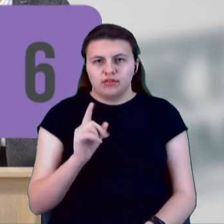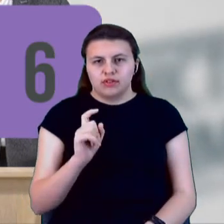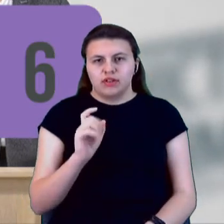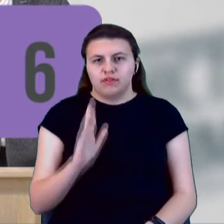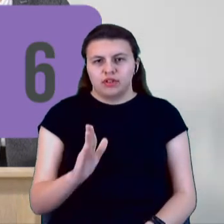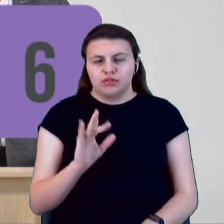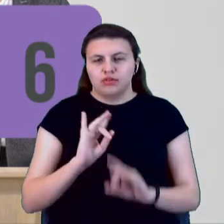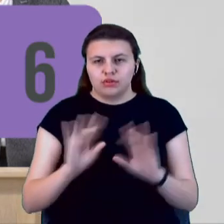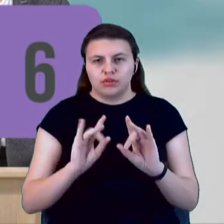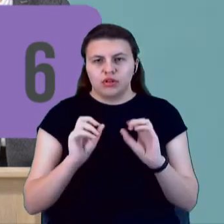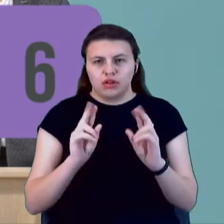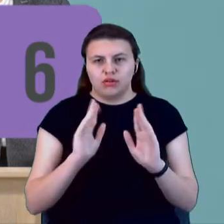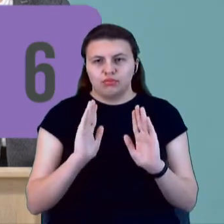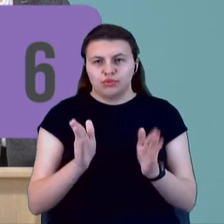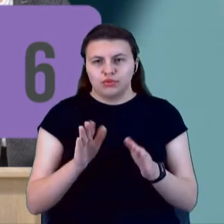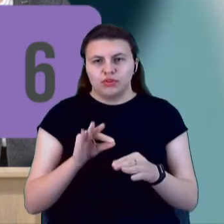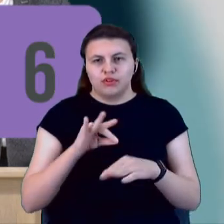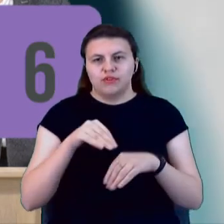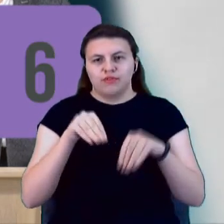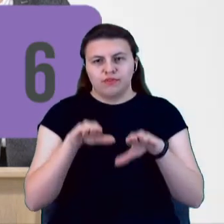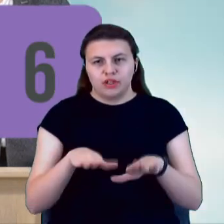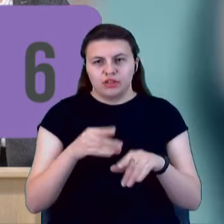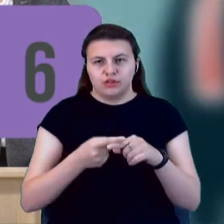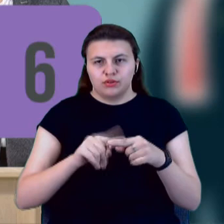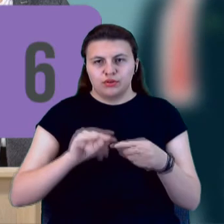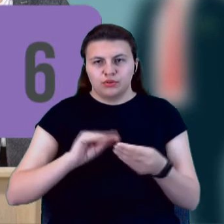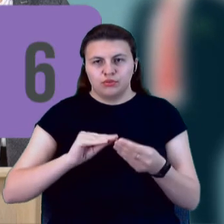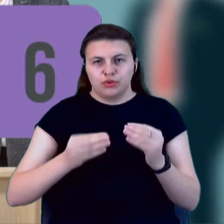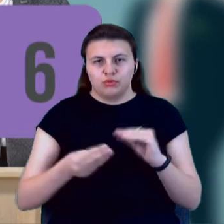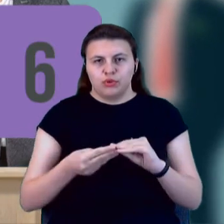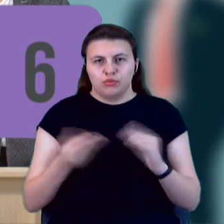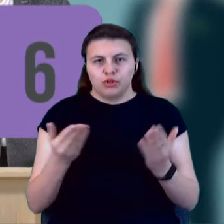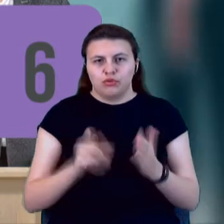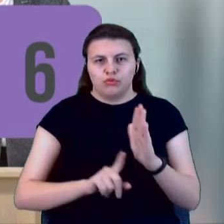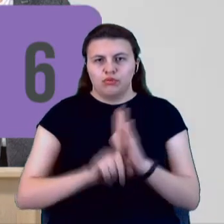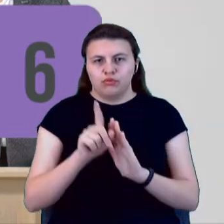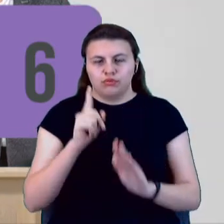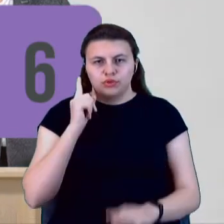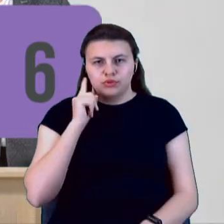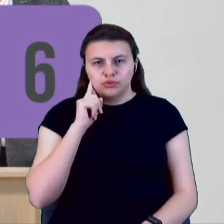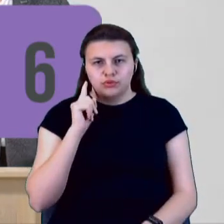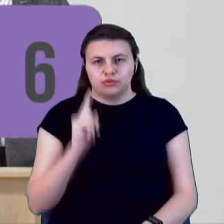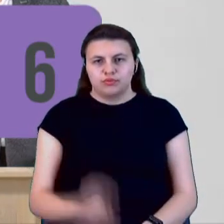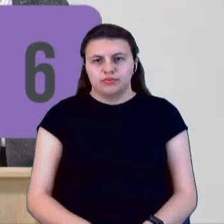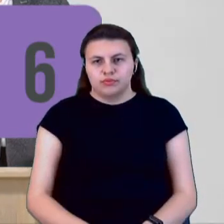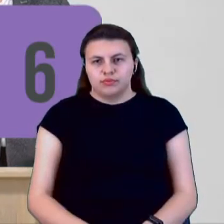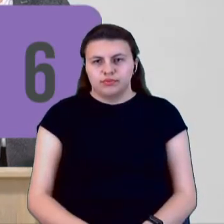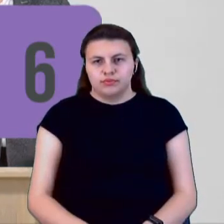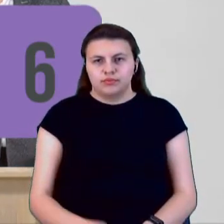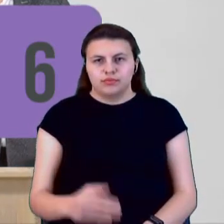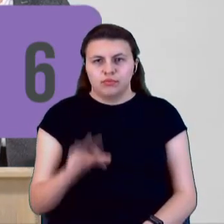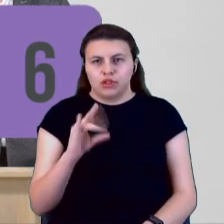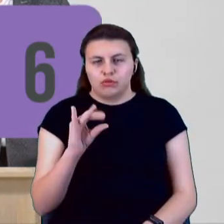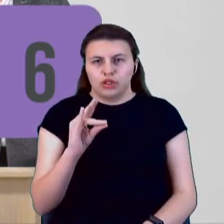яким чином ви хочете вирішити проблему, про яку почули. Пане Олеже, прошу, обирайте цифру.